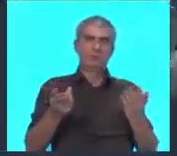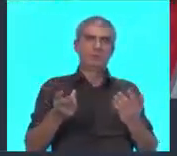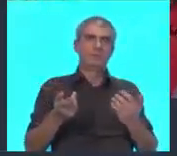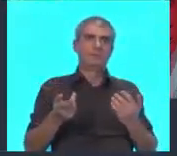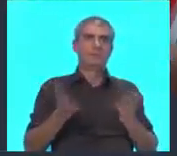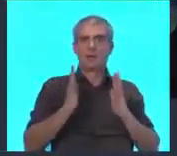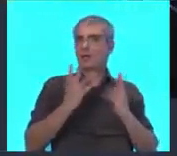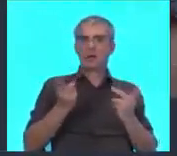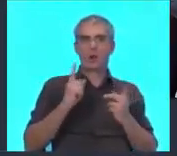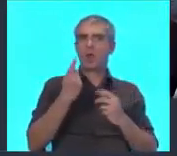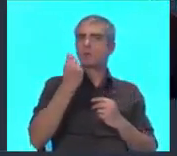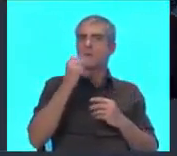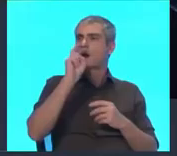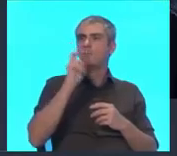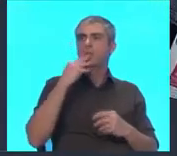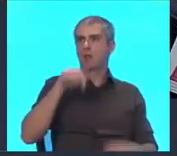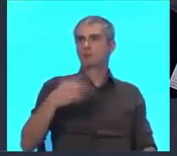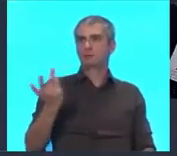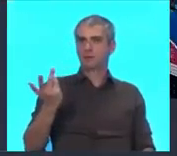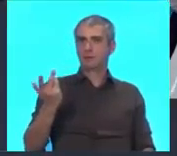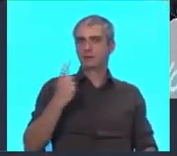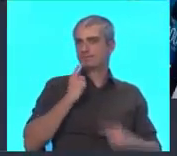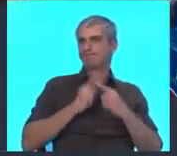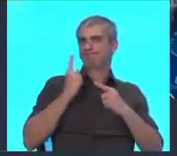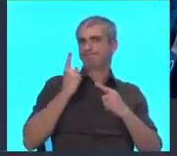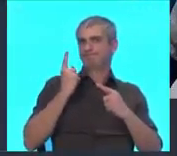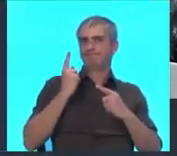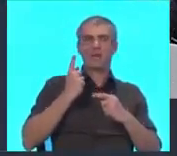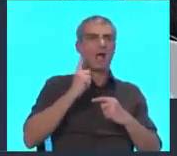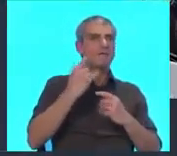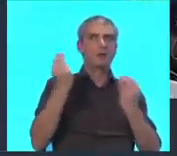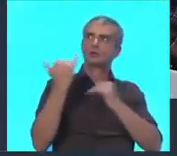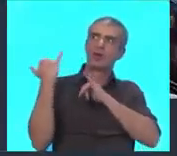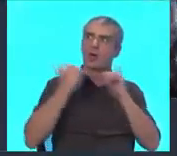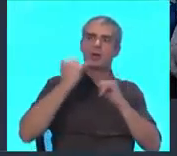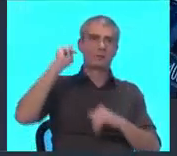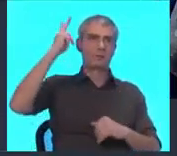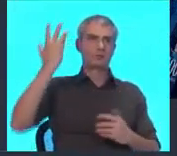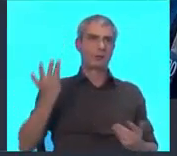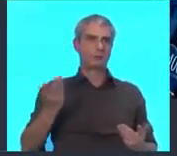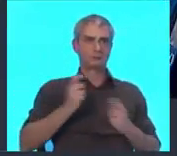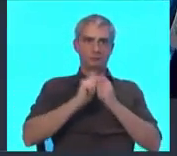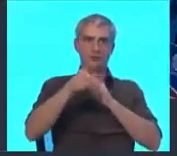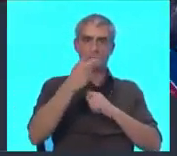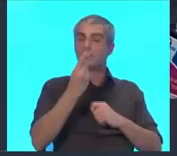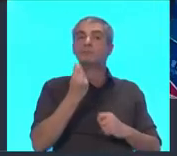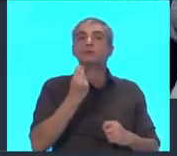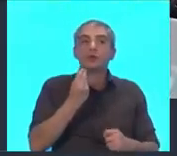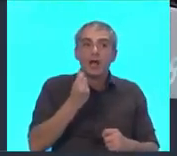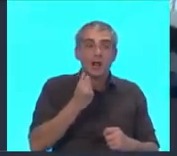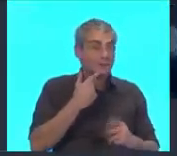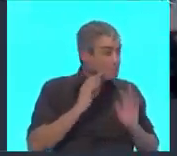מאיפה. שאלה מאיפה. שאלה מאיפה. כי זה גם ככה לא מתמחר בדולרים באב. בדיוק. אבל הסחורה לא באה? משלמים עליה ב...